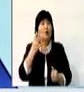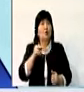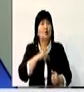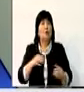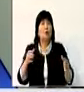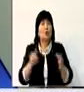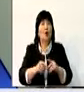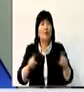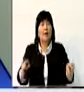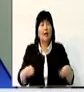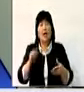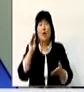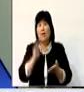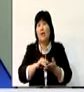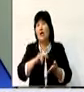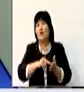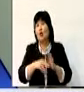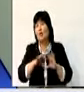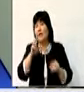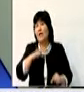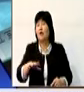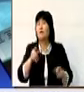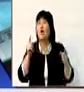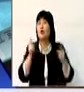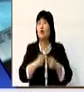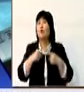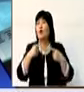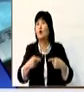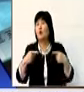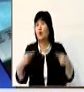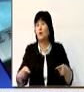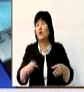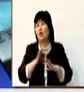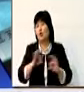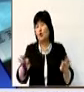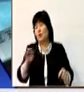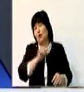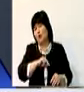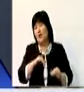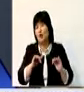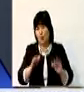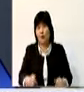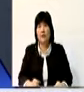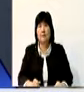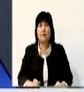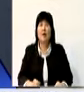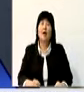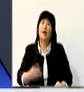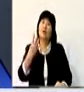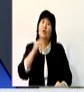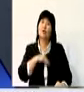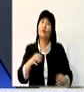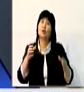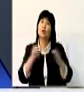тобы құрылып, белгіленген жоспар бойынша еліміздің түкпір-түкпірінде түсіндірме жұмыстары жүргізілуде. 4 жұмыс тобы құрылды. Алғаш жұмыс